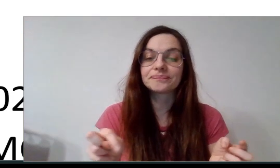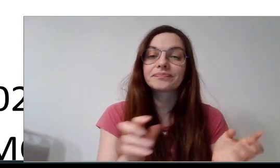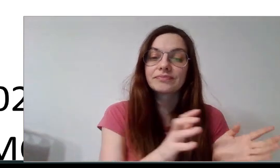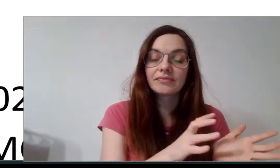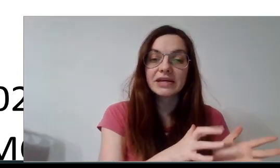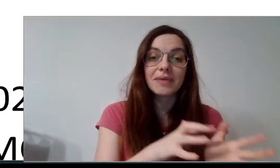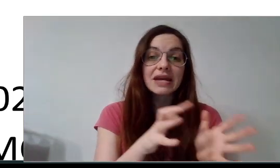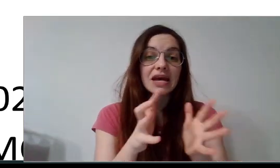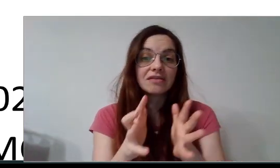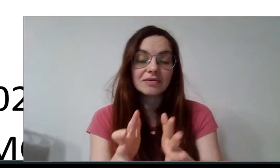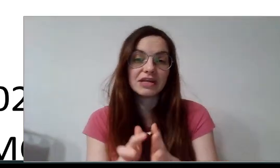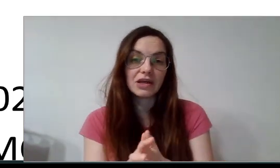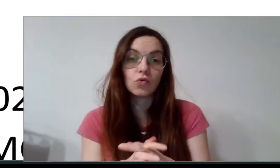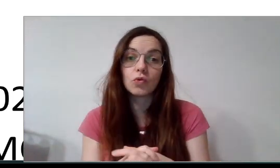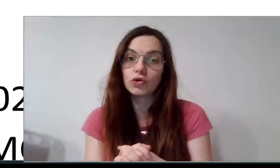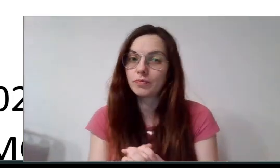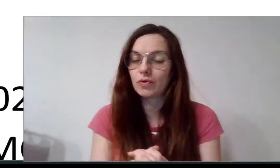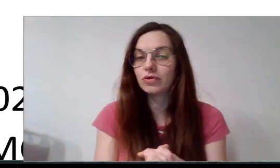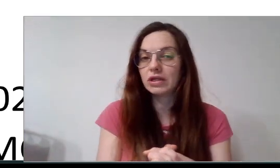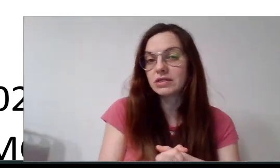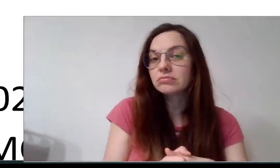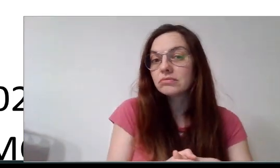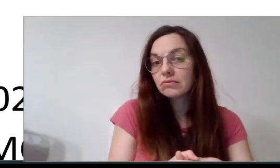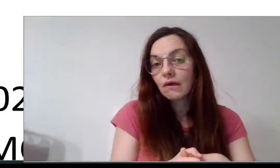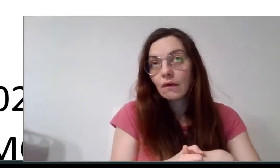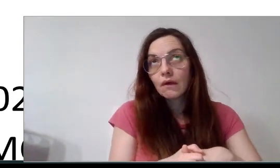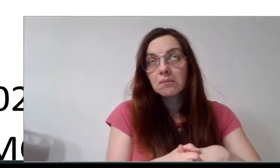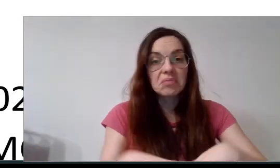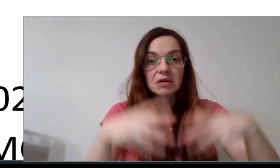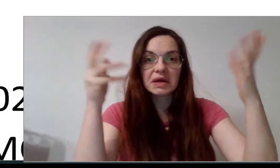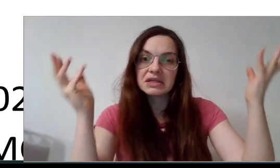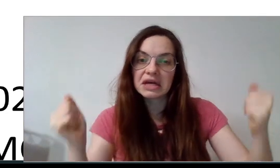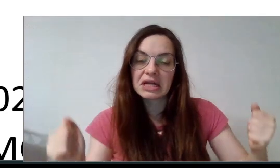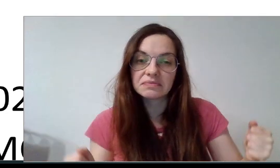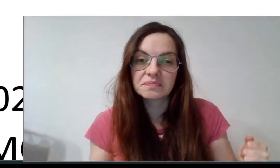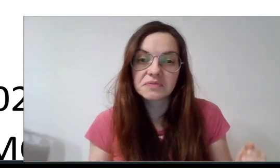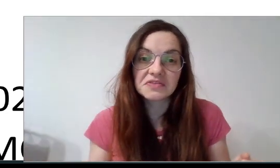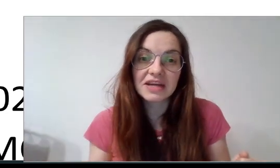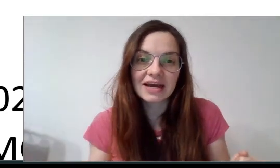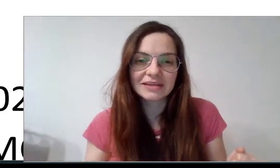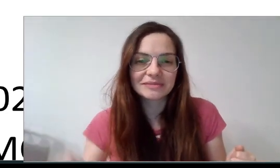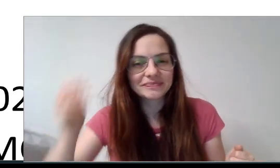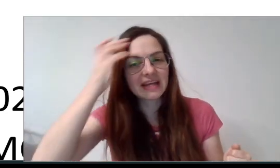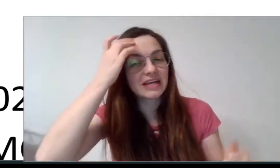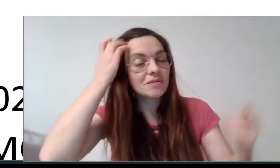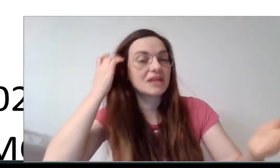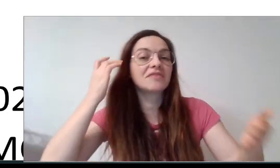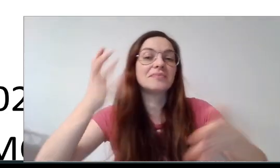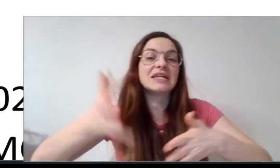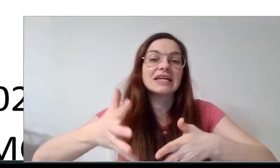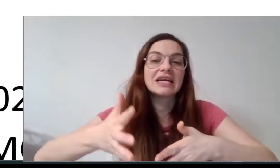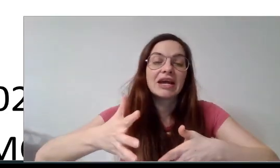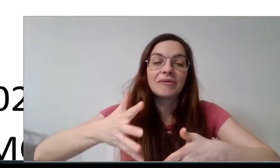familie, in meiner familie, u mojoj porodici. Arbeiten alle, svi rade, ili in